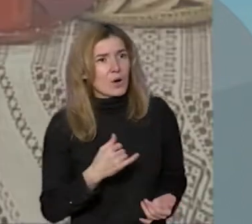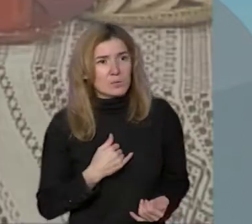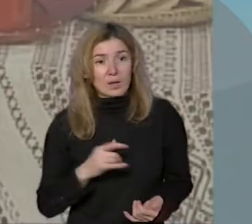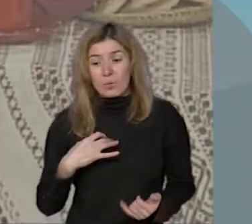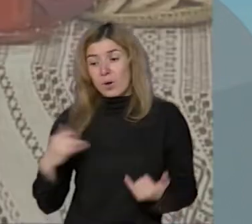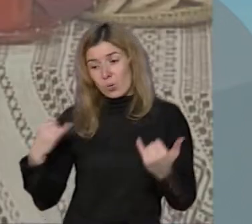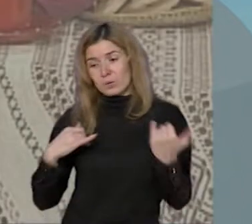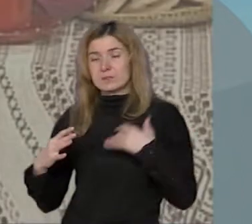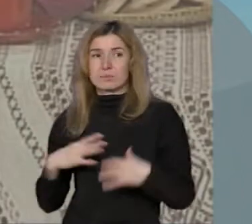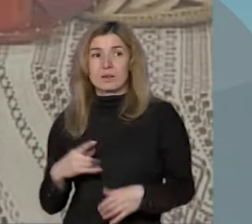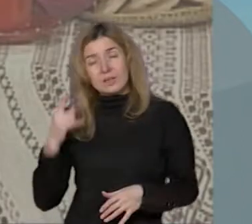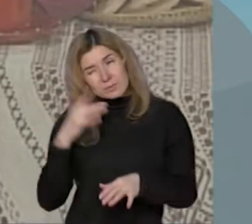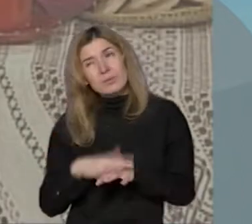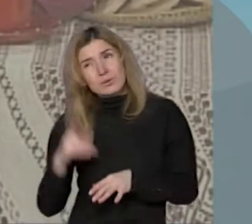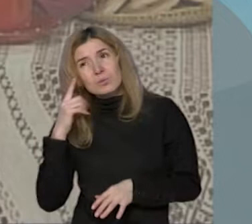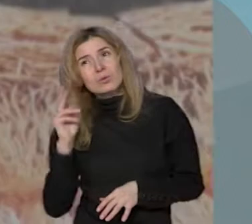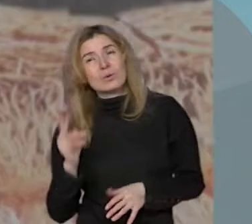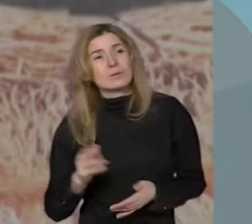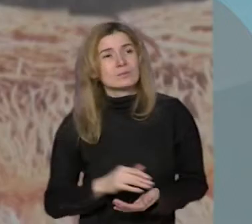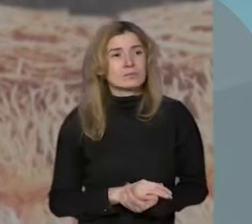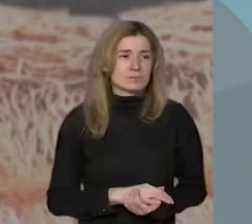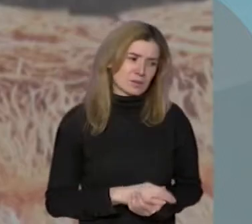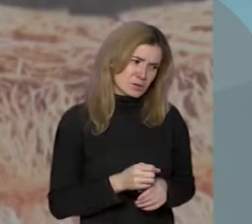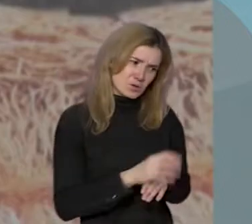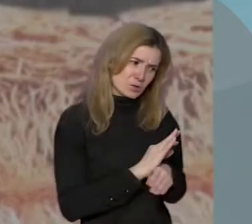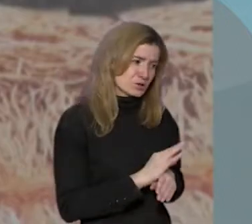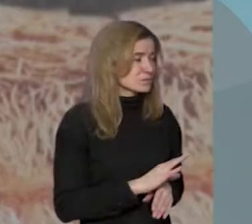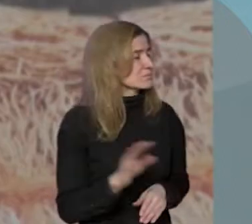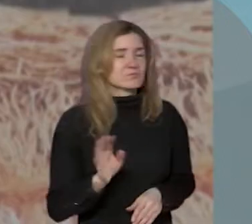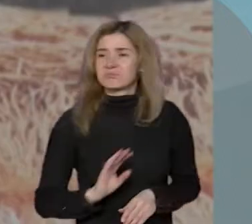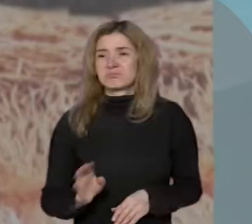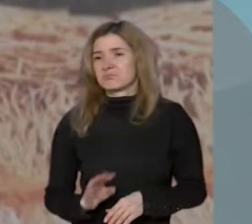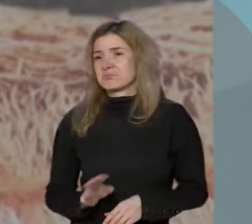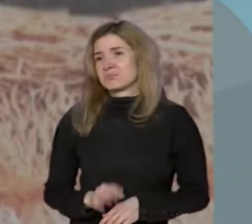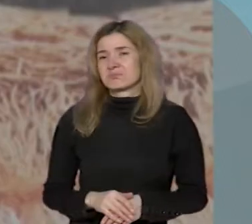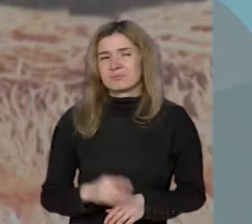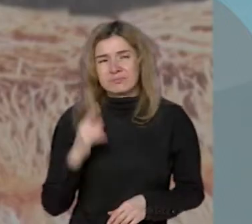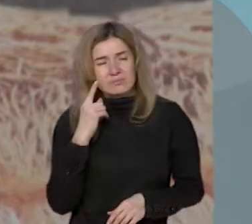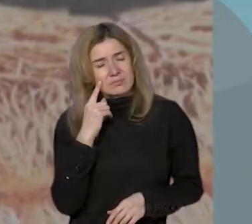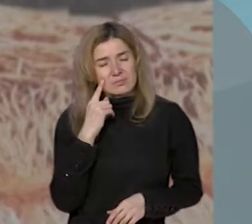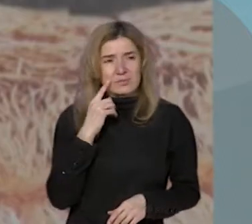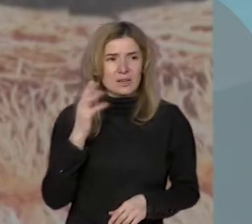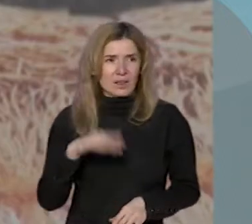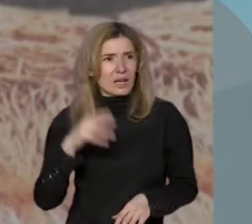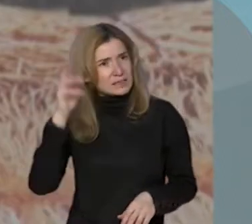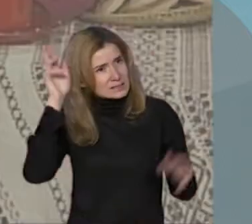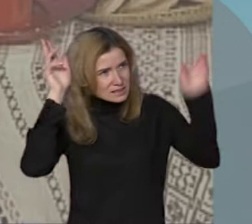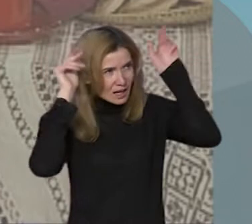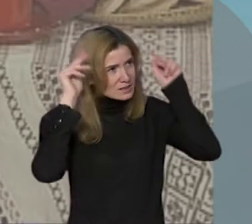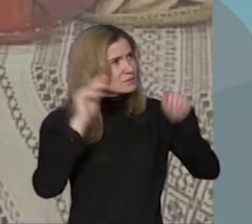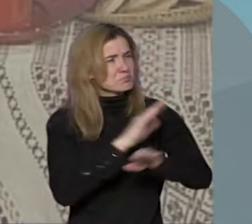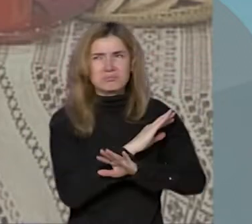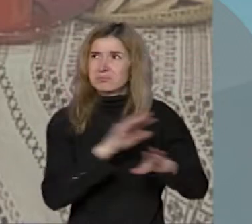меня сегодня гости были. Догадайся, кто? Ежик. Нет. Ну, тогда